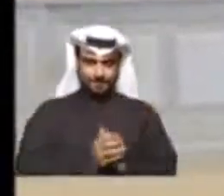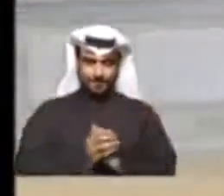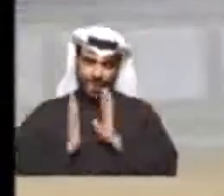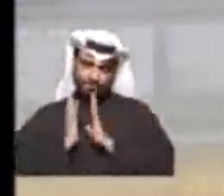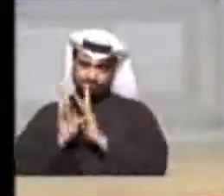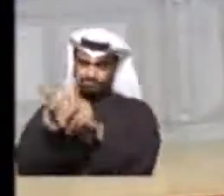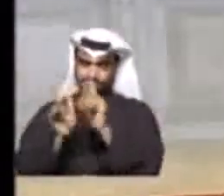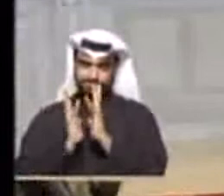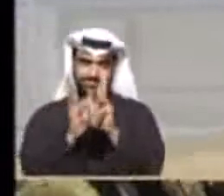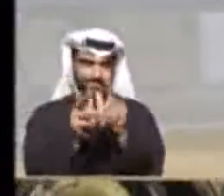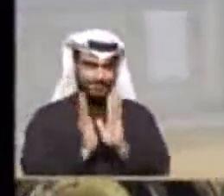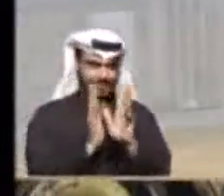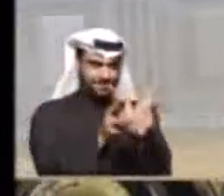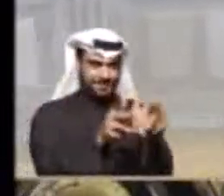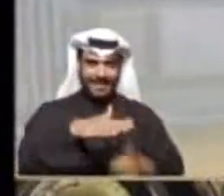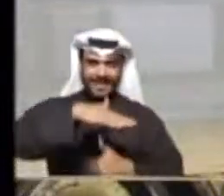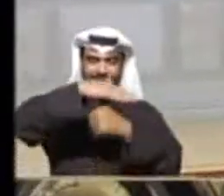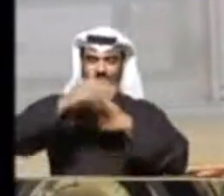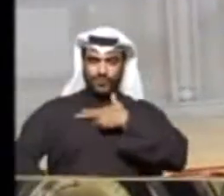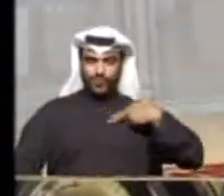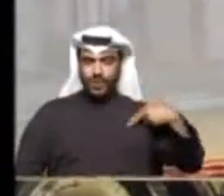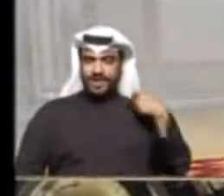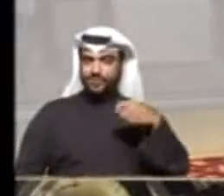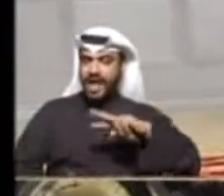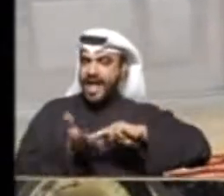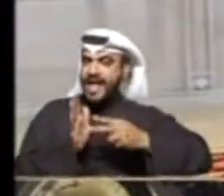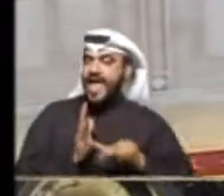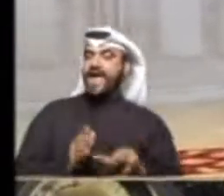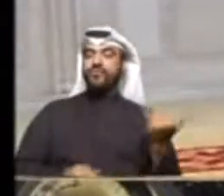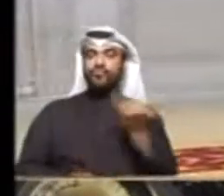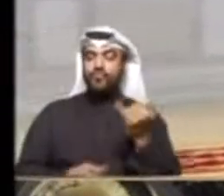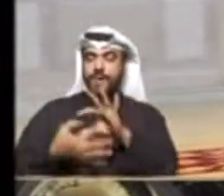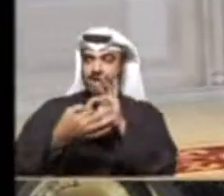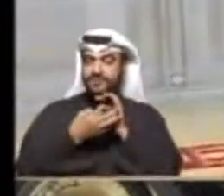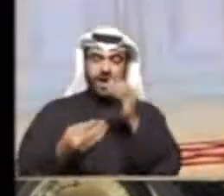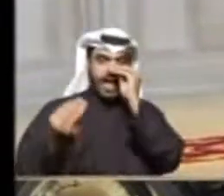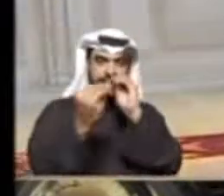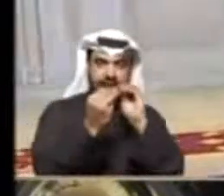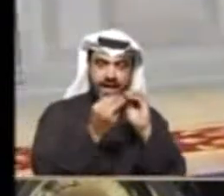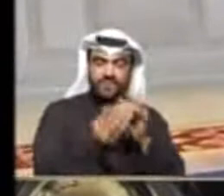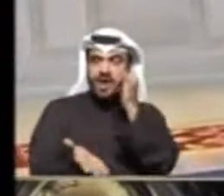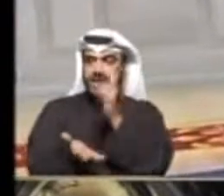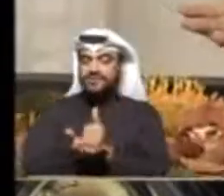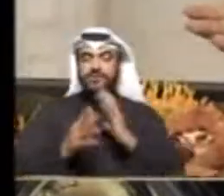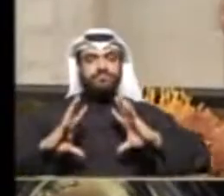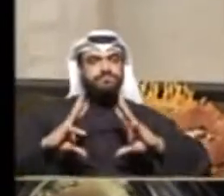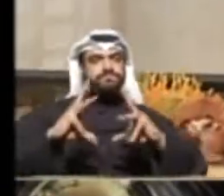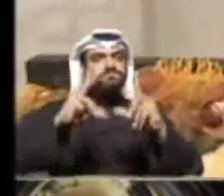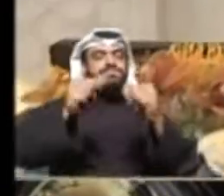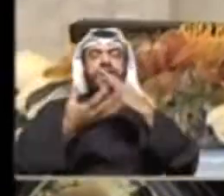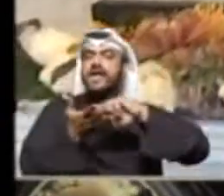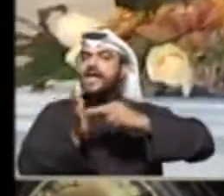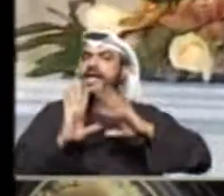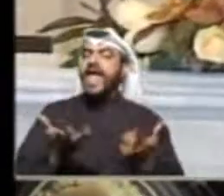علما بتوصية اللجنة بشأن رؤية مجموعة مبادرة الإصلاح والتوافق الوطني حول تكثيف جهود الإصلاح للتصدي